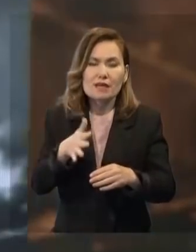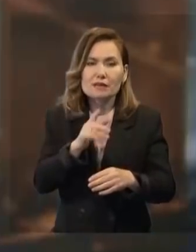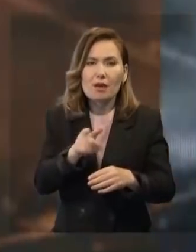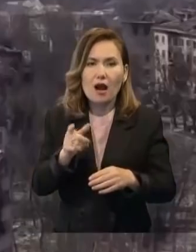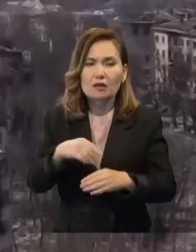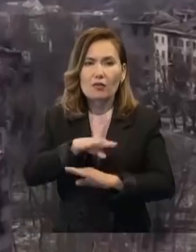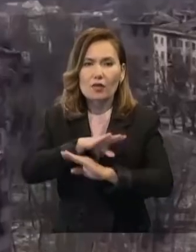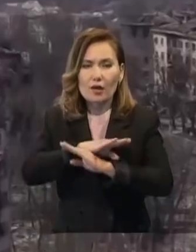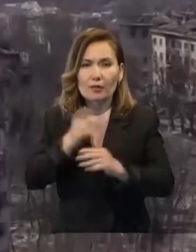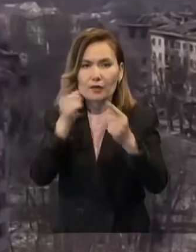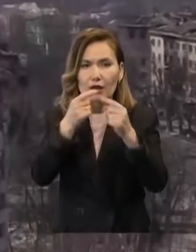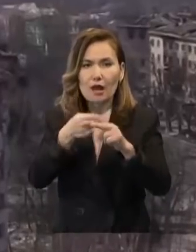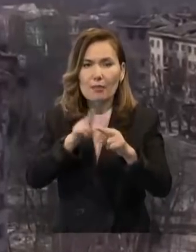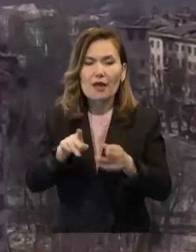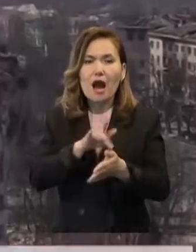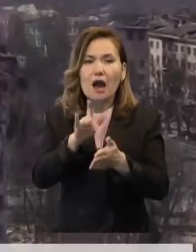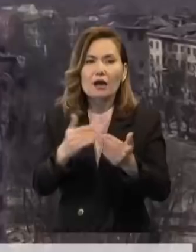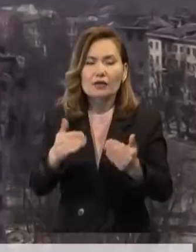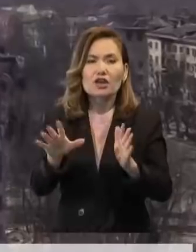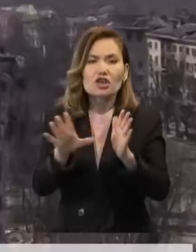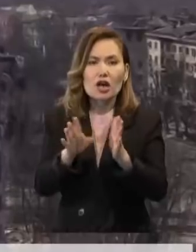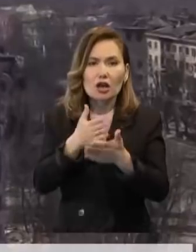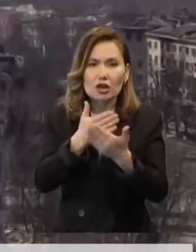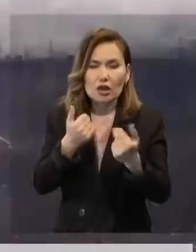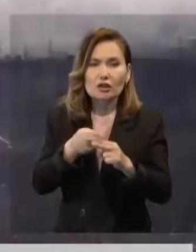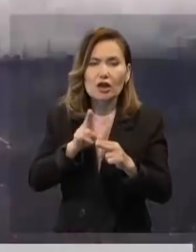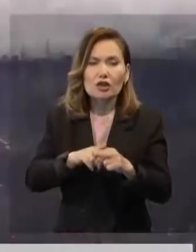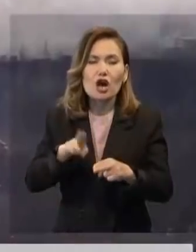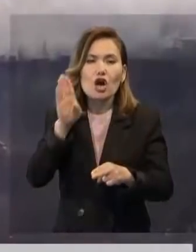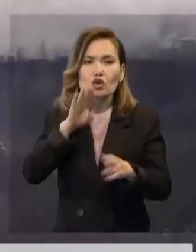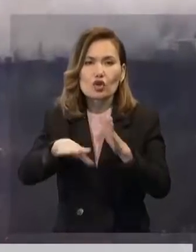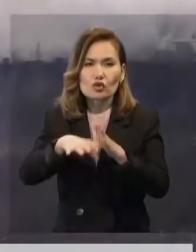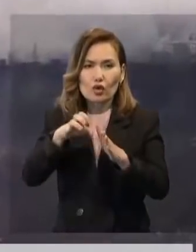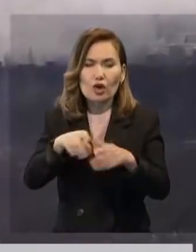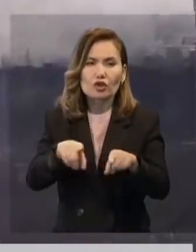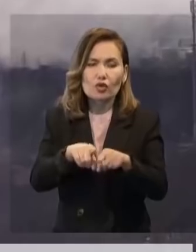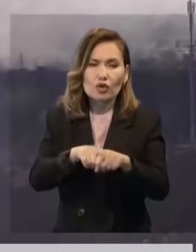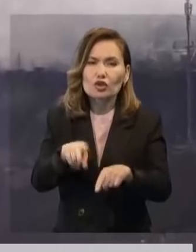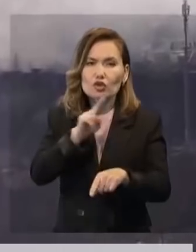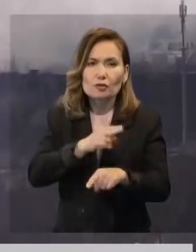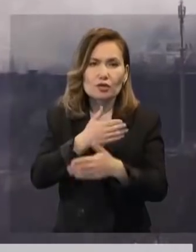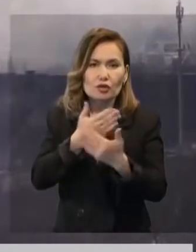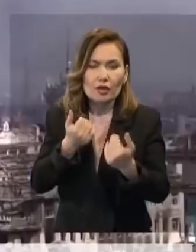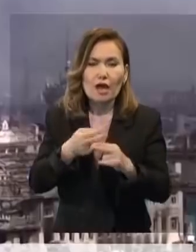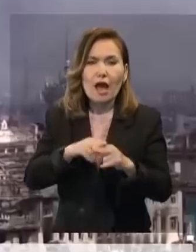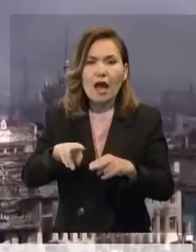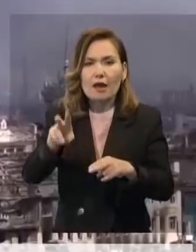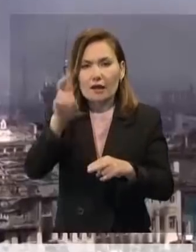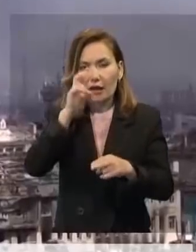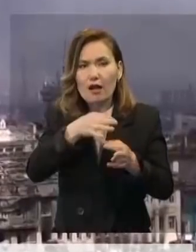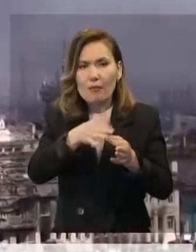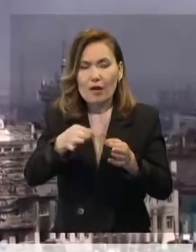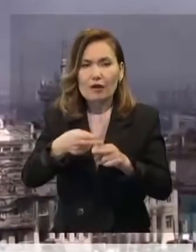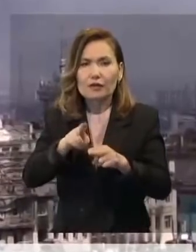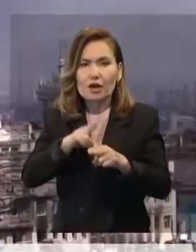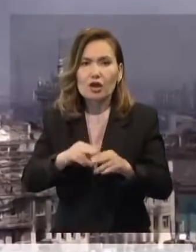жұмғанын хабарлады. Айтуынша, қалада қазір жарық жоқ. Сорғы станциясы мен кәріз жүйесі жұмыс істемейді. Елді мекенде тұрғын үй